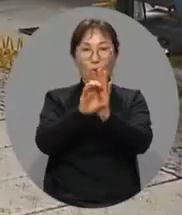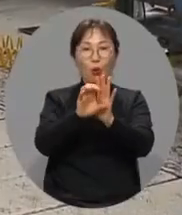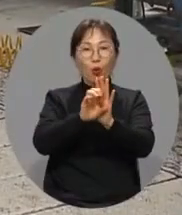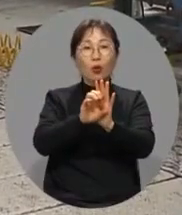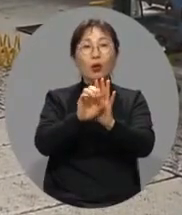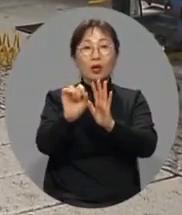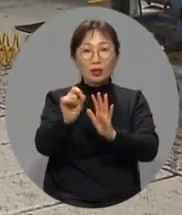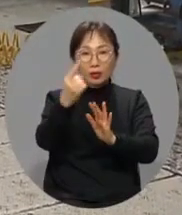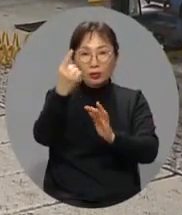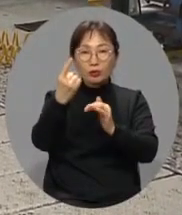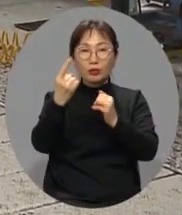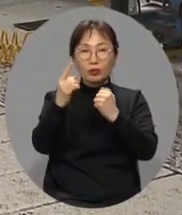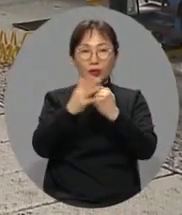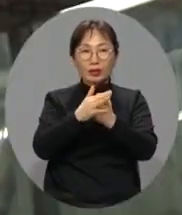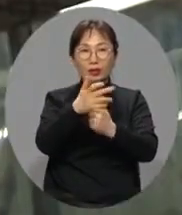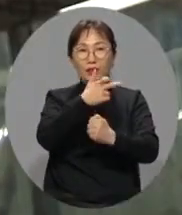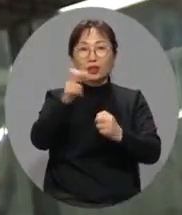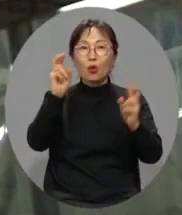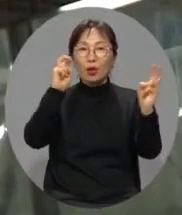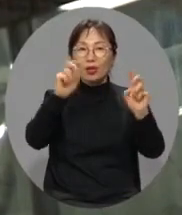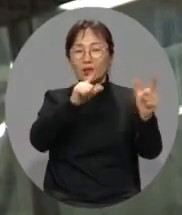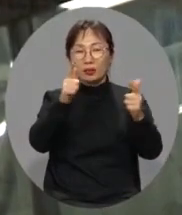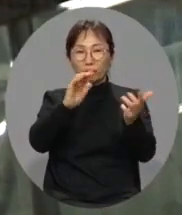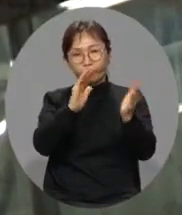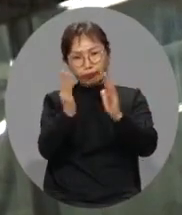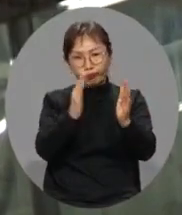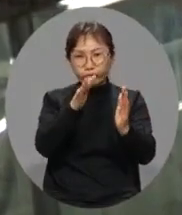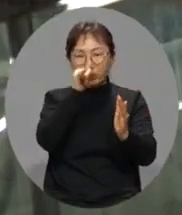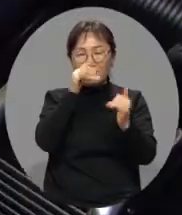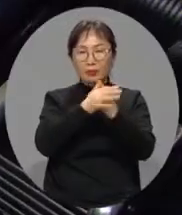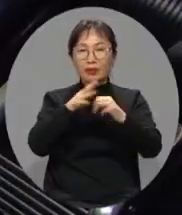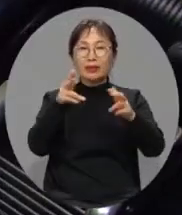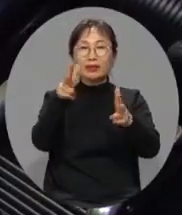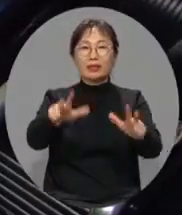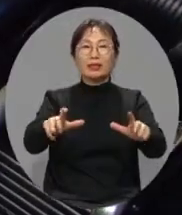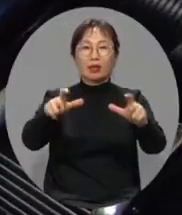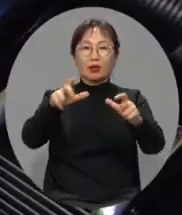속에 굴지의 대기업이 휘청이면서 지역 산업의